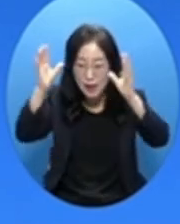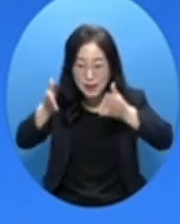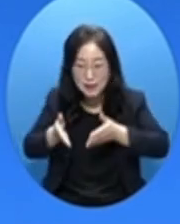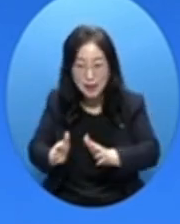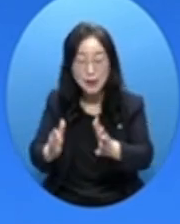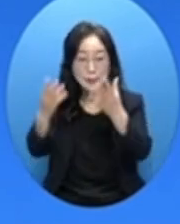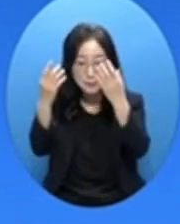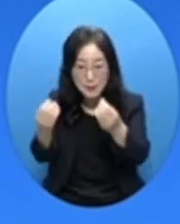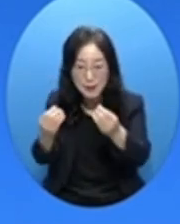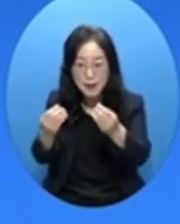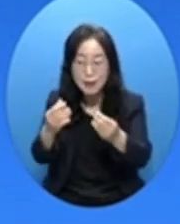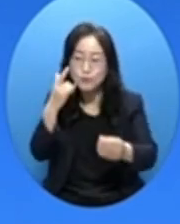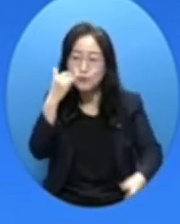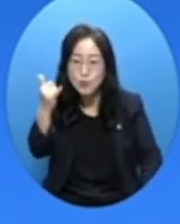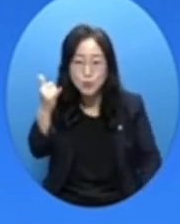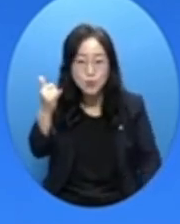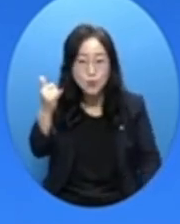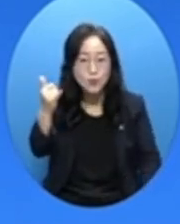부모들에게